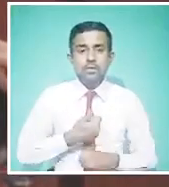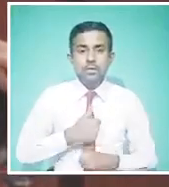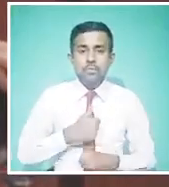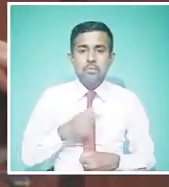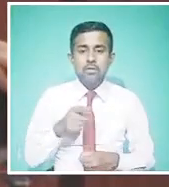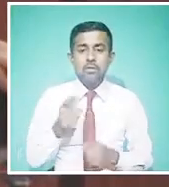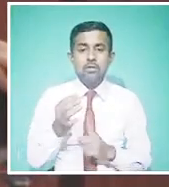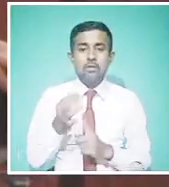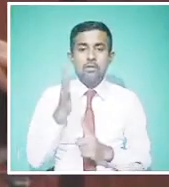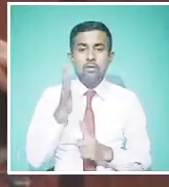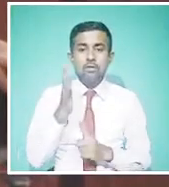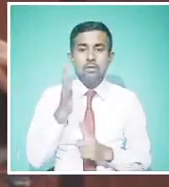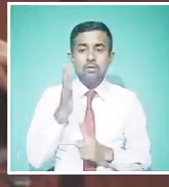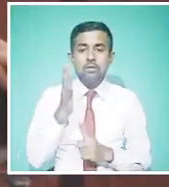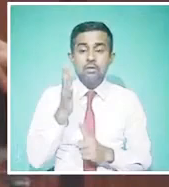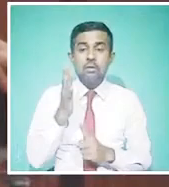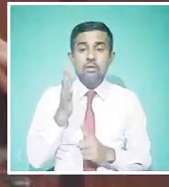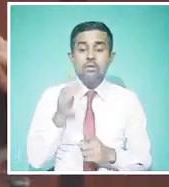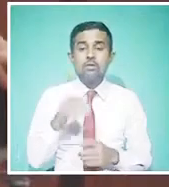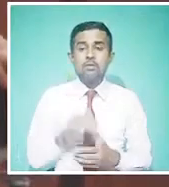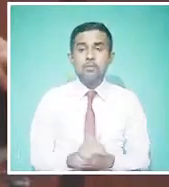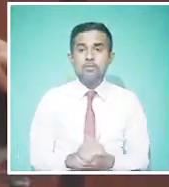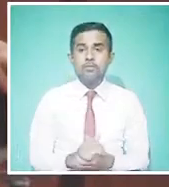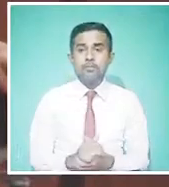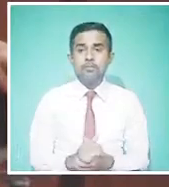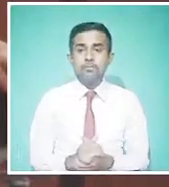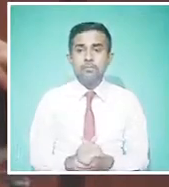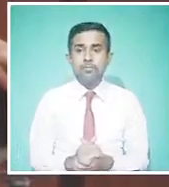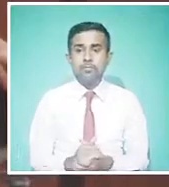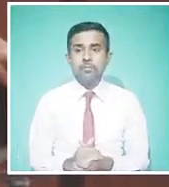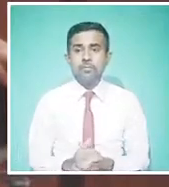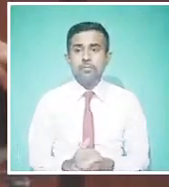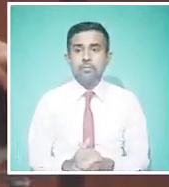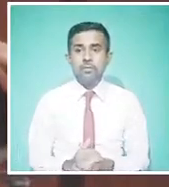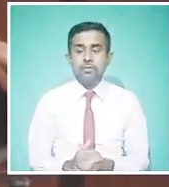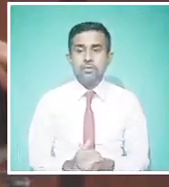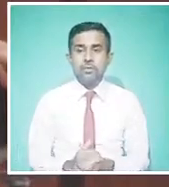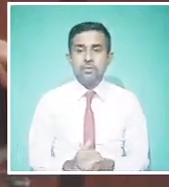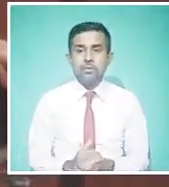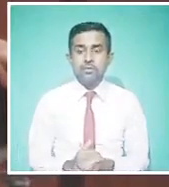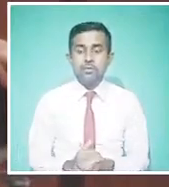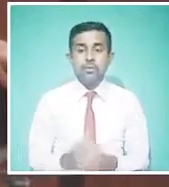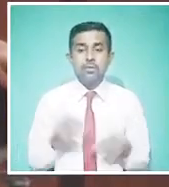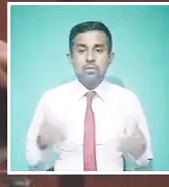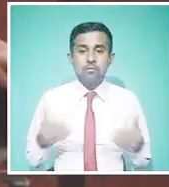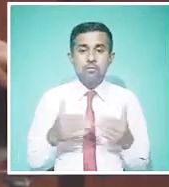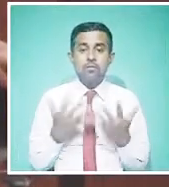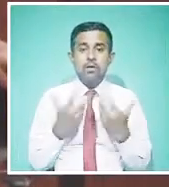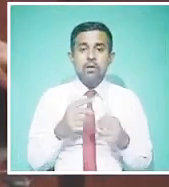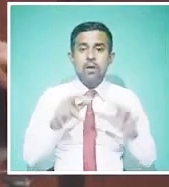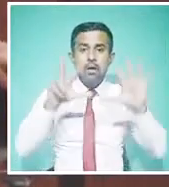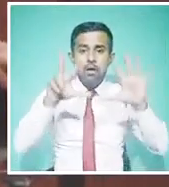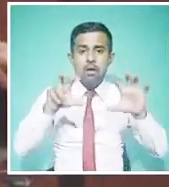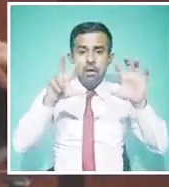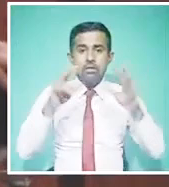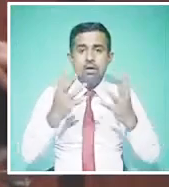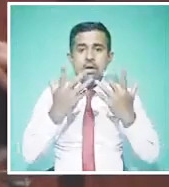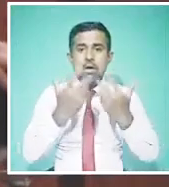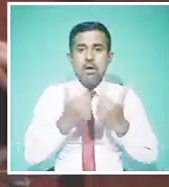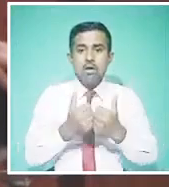8000 சுமார் 8000 உறுப்பினர்களை 4000 50% குறைக்க வேண்டும் என்பதற்காக